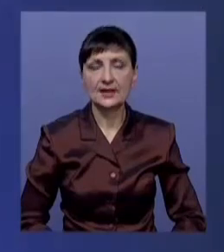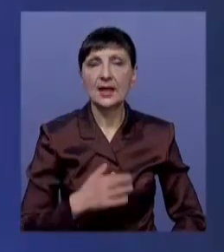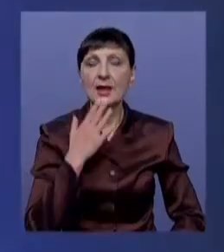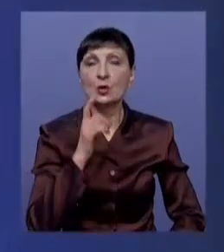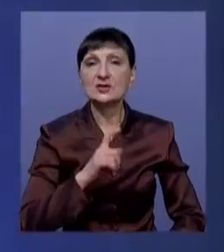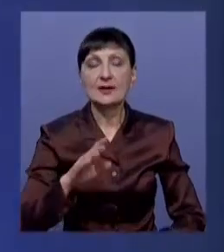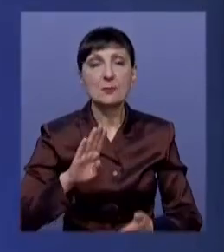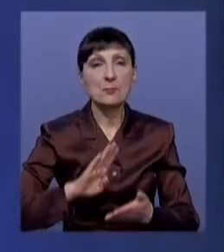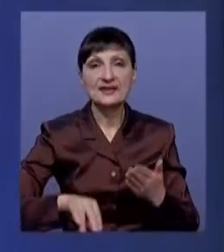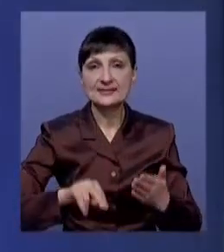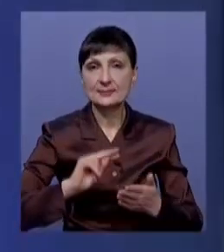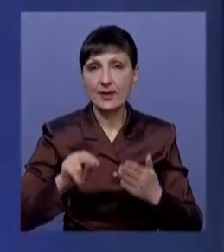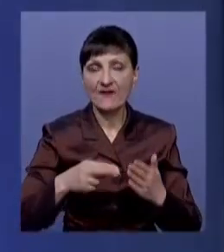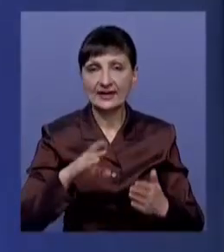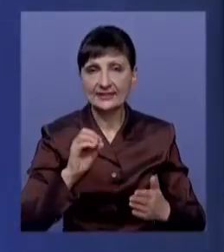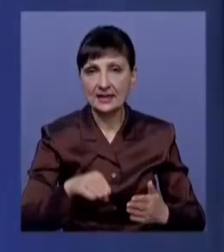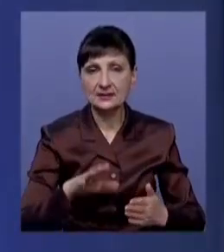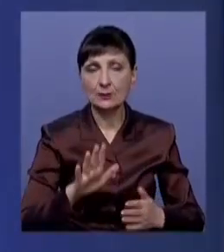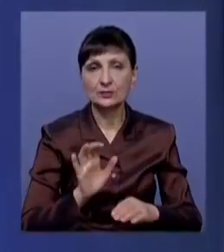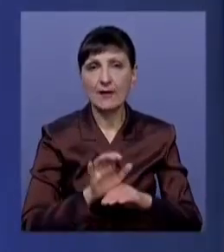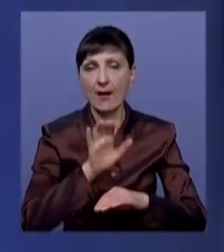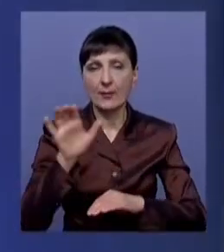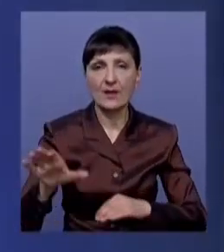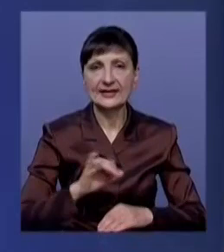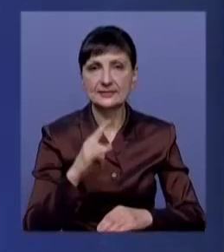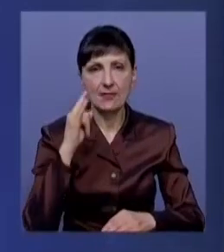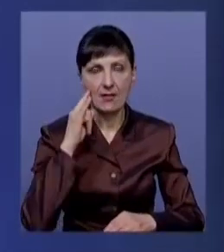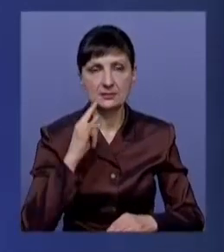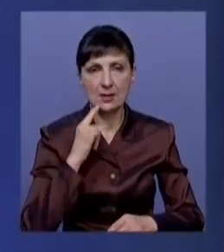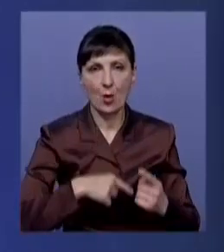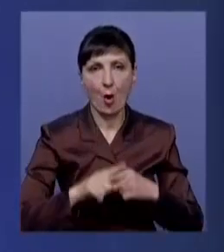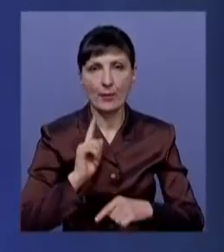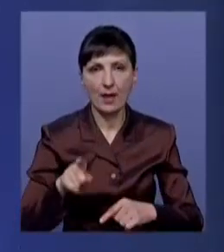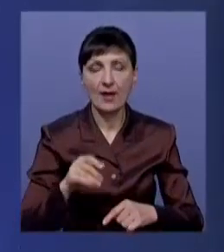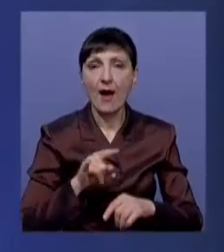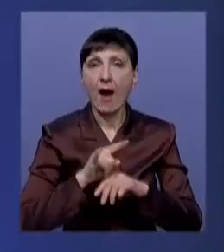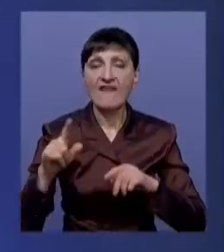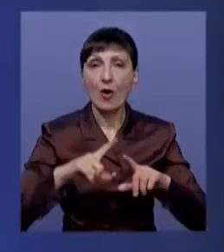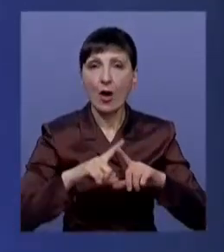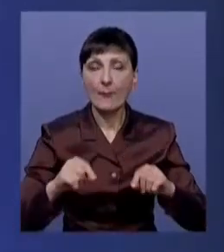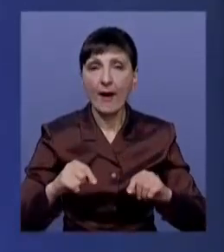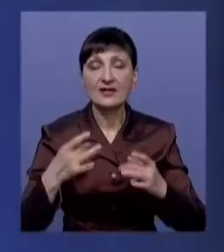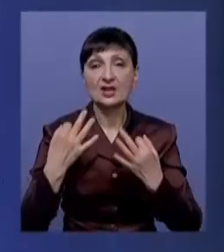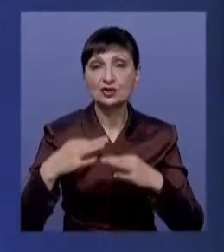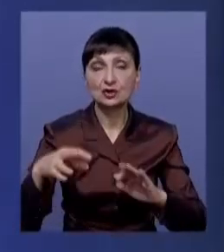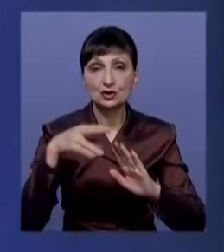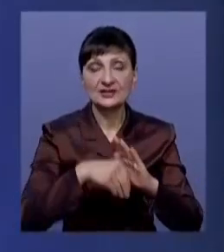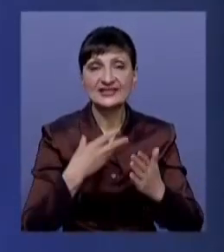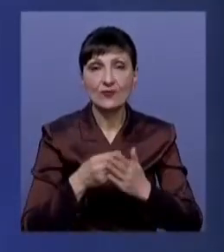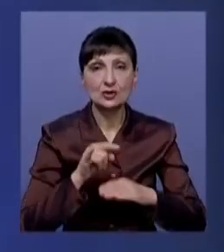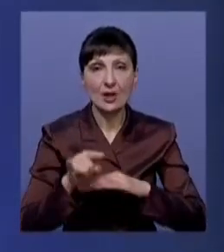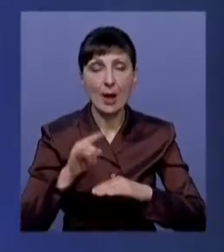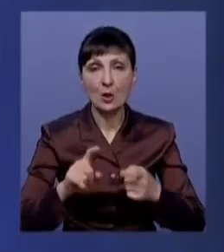Иностранцев без наличия ПЦР-справок будут депортировать из Казахстана. А вот авиакомпаниям, допустившим на борт потенциально